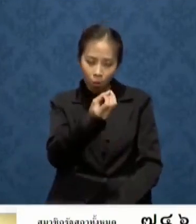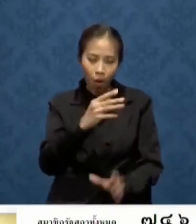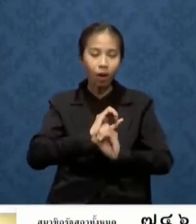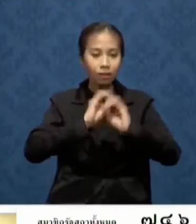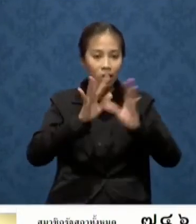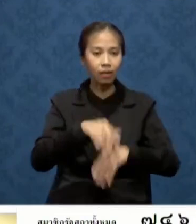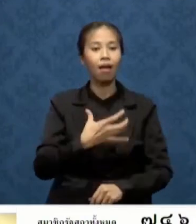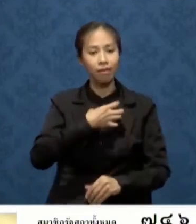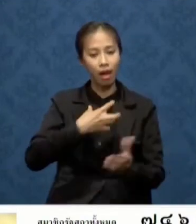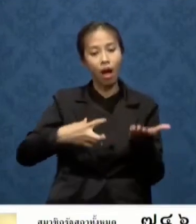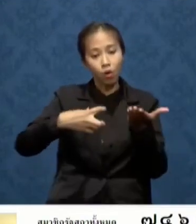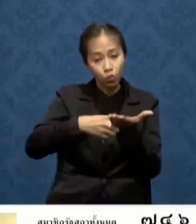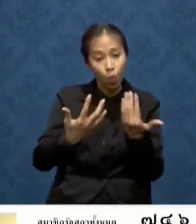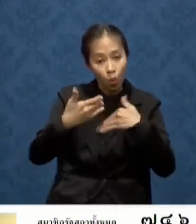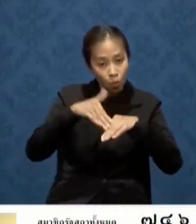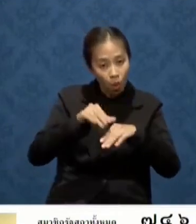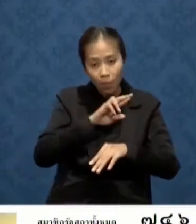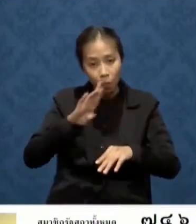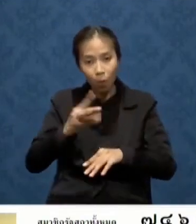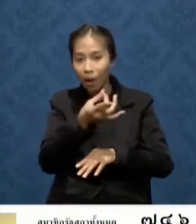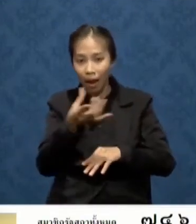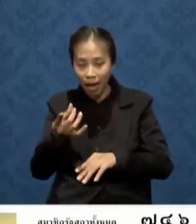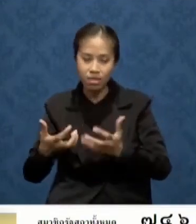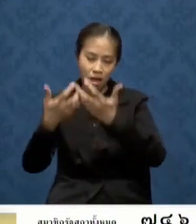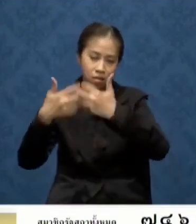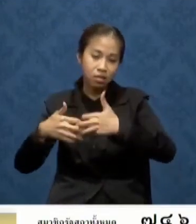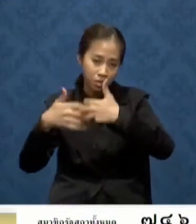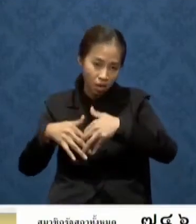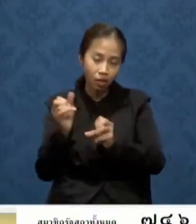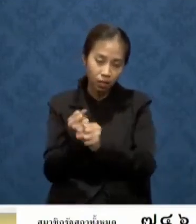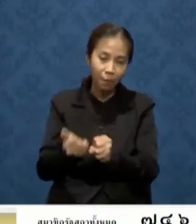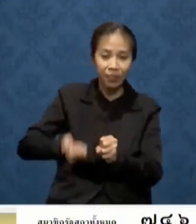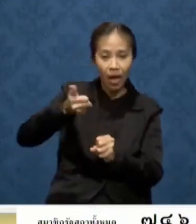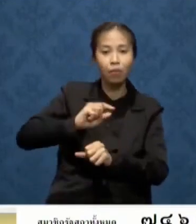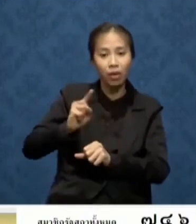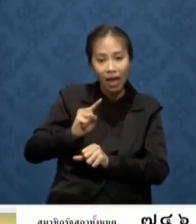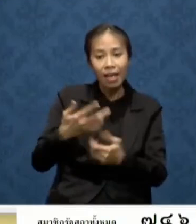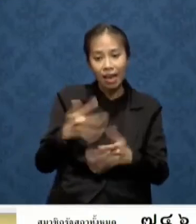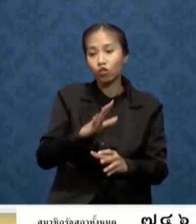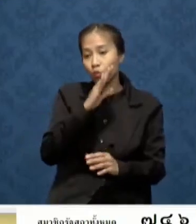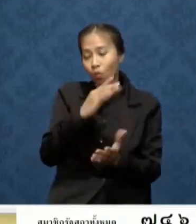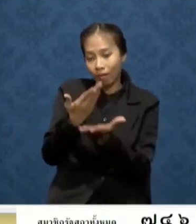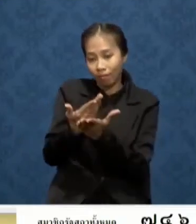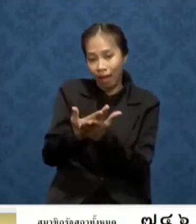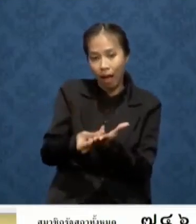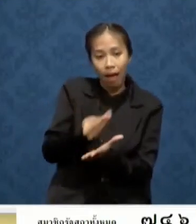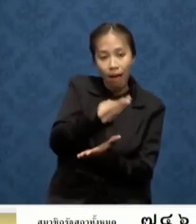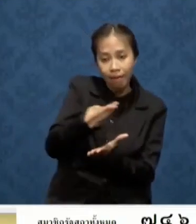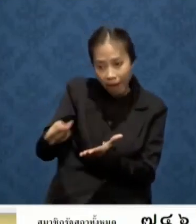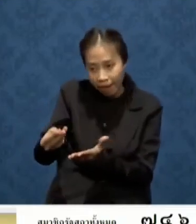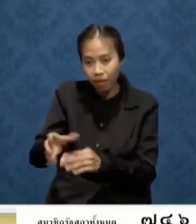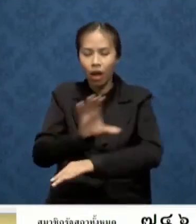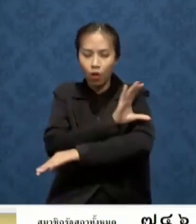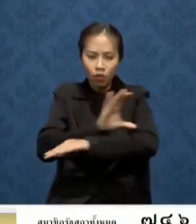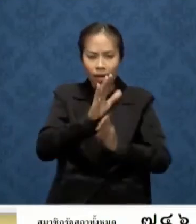ัวาจะใช้ตัวร่วมระบบไหนเครื่องอ่านจะตดตั้งเสร็เมื่อไรหลังบ้านจะเคียงเงกันอยางไรสายไหนเข้าร่มบ้าง